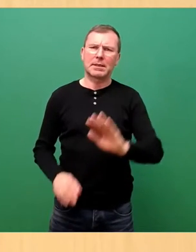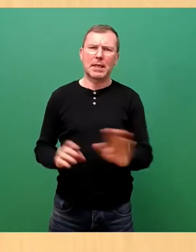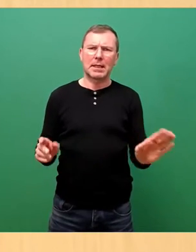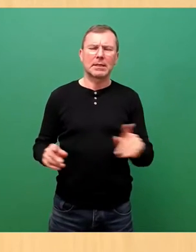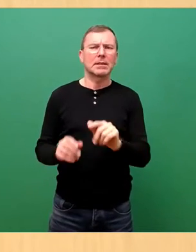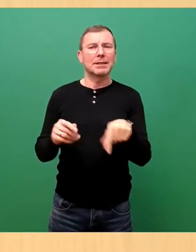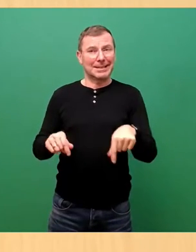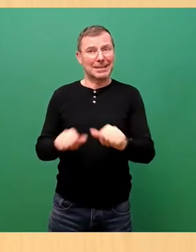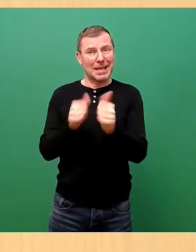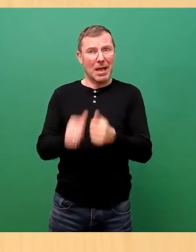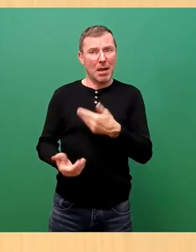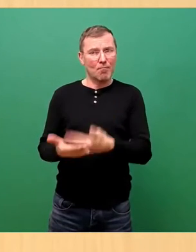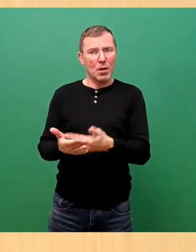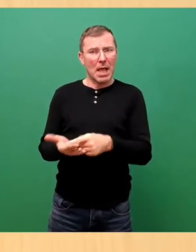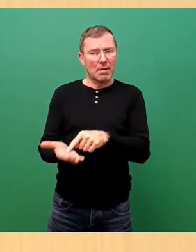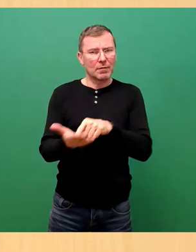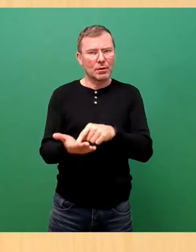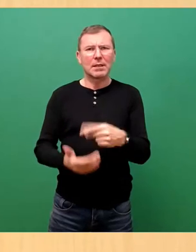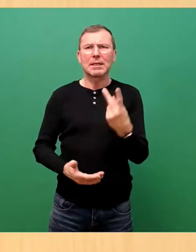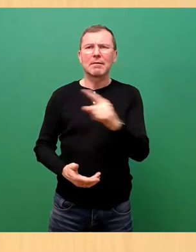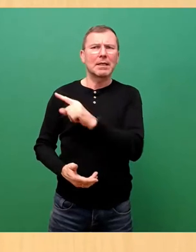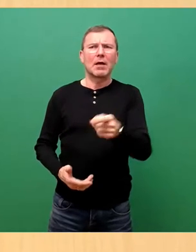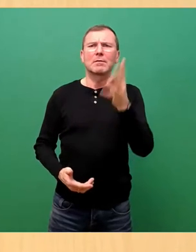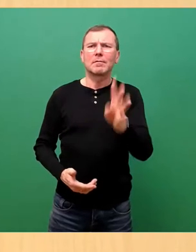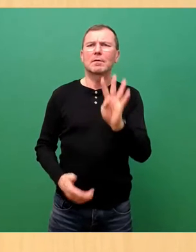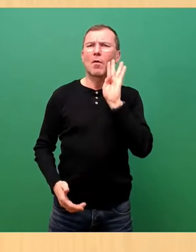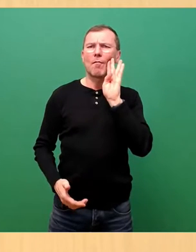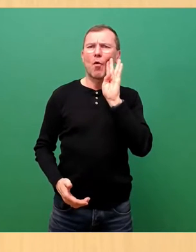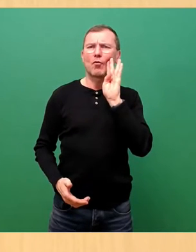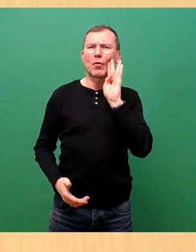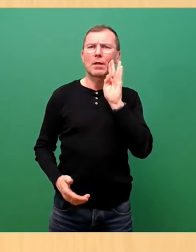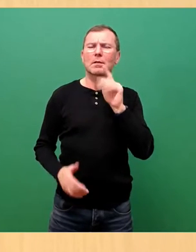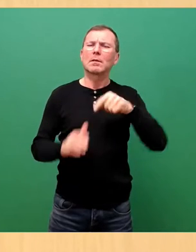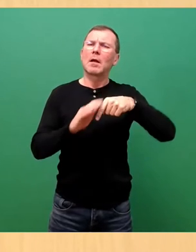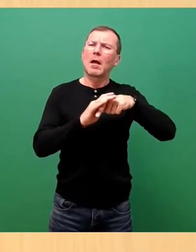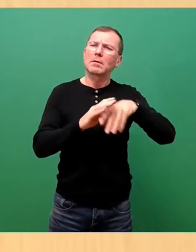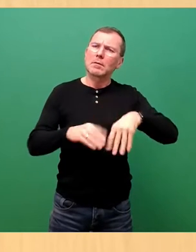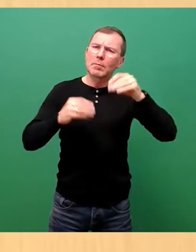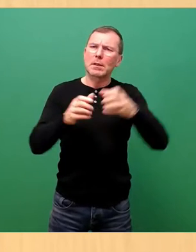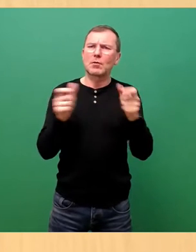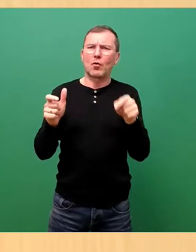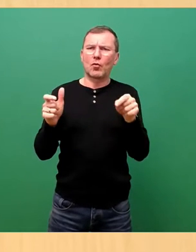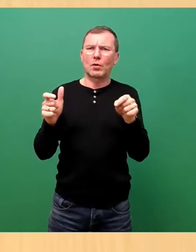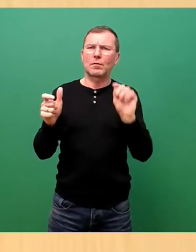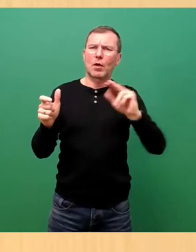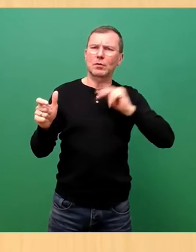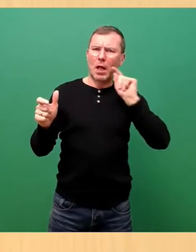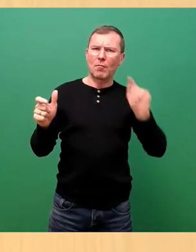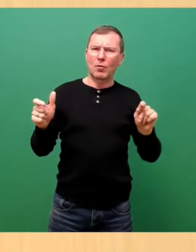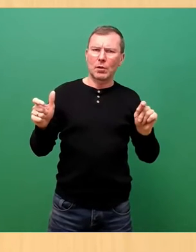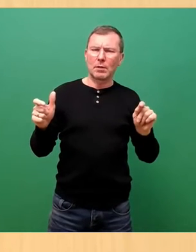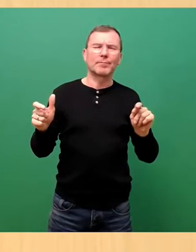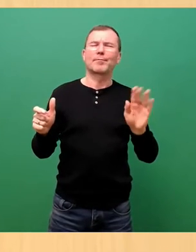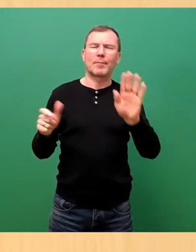wir jetzt haben, mit 2.400 Wohnungen als Einstiegsgröße, das halten wir 2.400 Quadratmetern